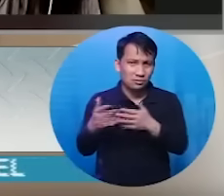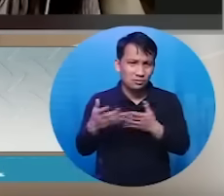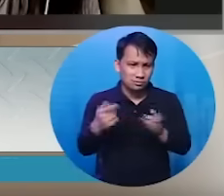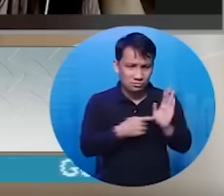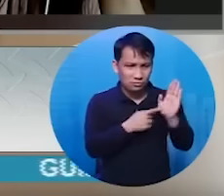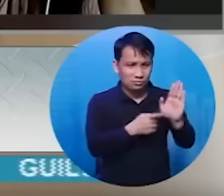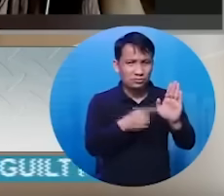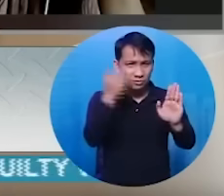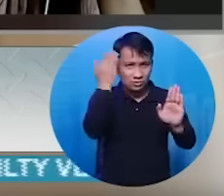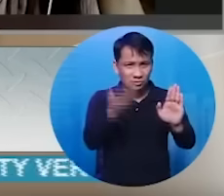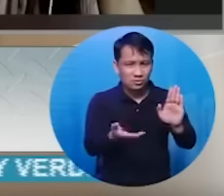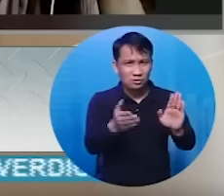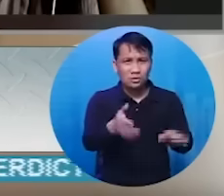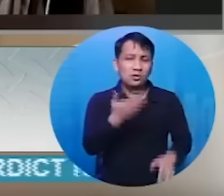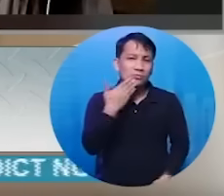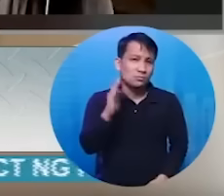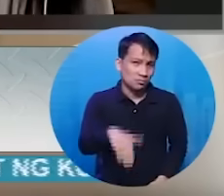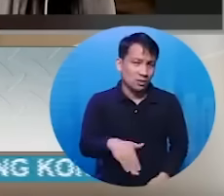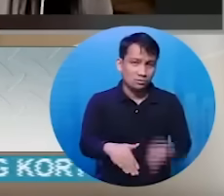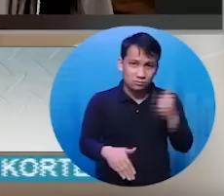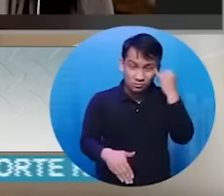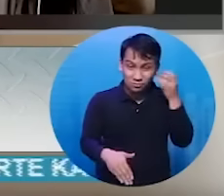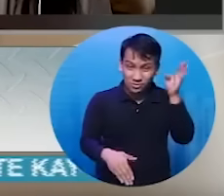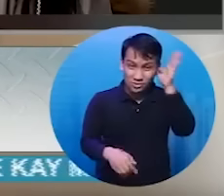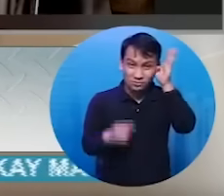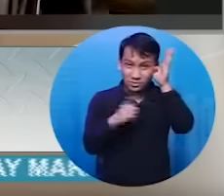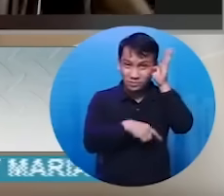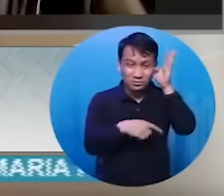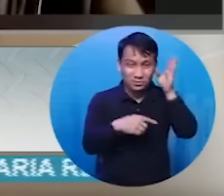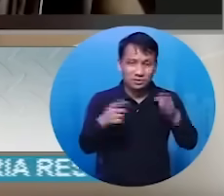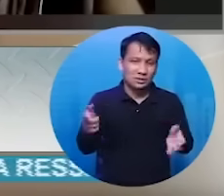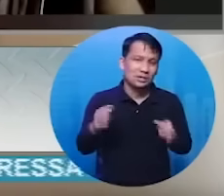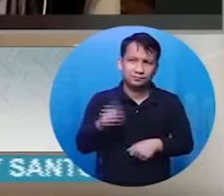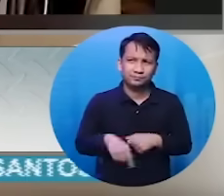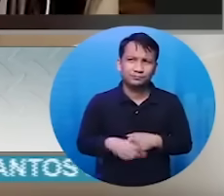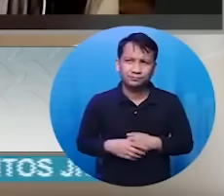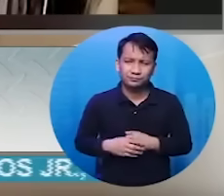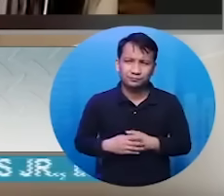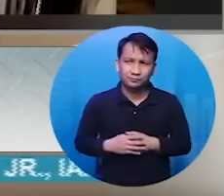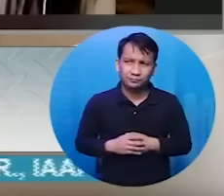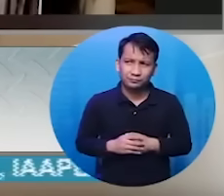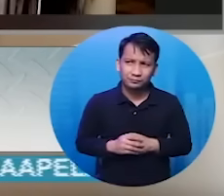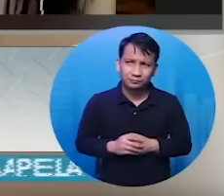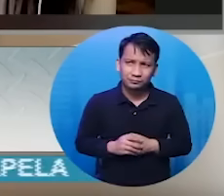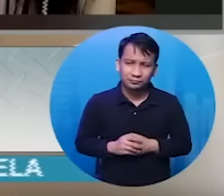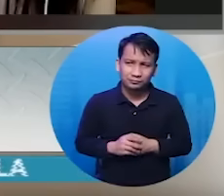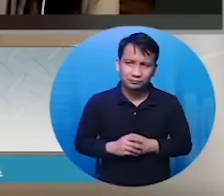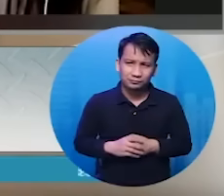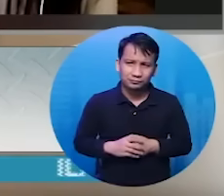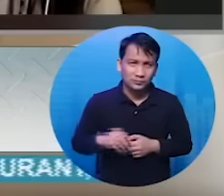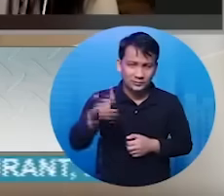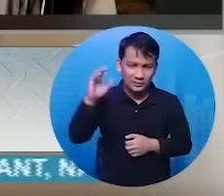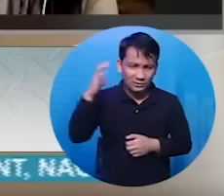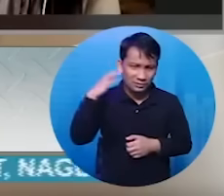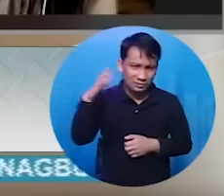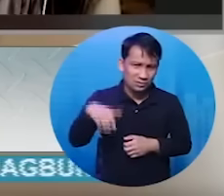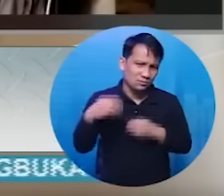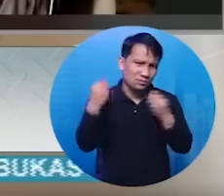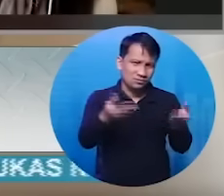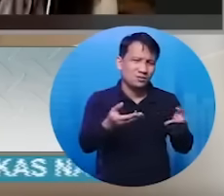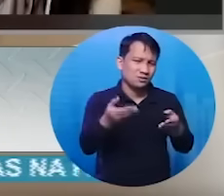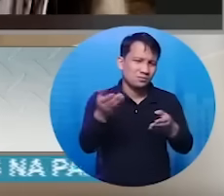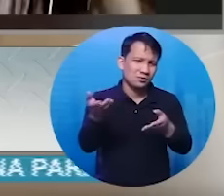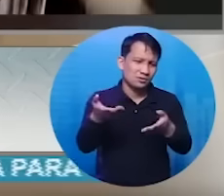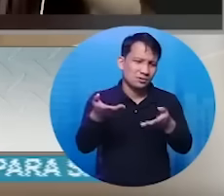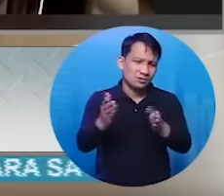ko ipakita kung gaano kademonyo ito sa mga viewers natin para walang kakampi sa kanya. Diba, ma'am? Tapos, Sir Rapi. Chairman, pakibigyan na lang po